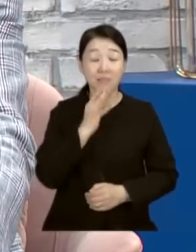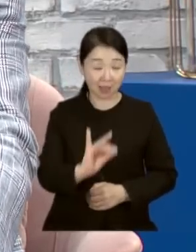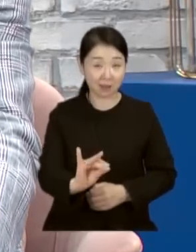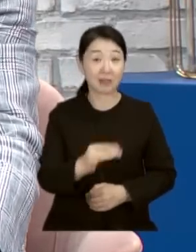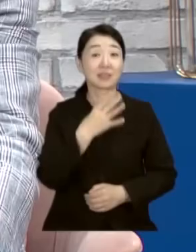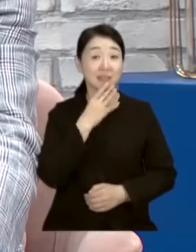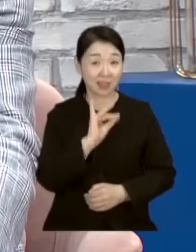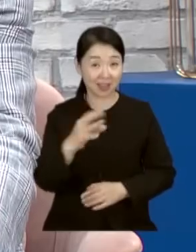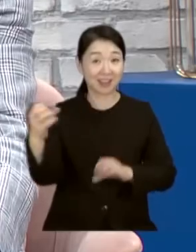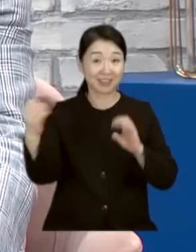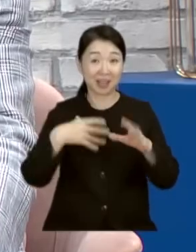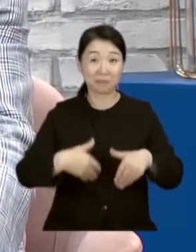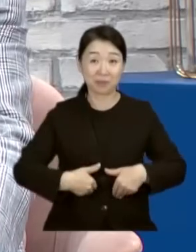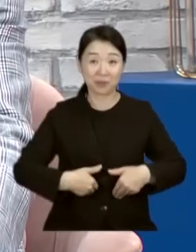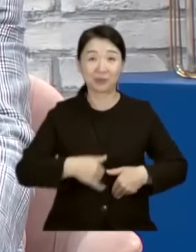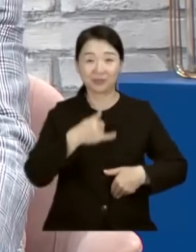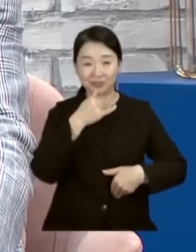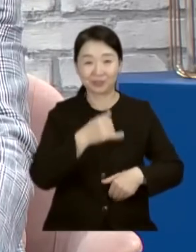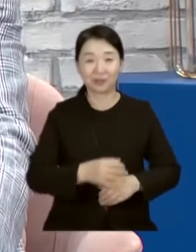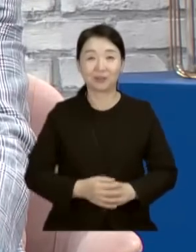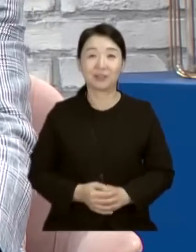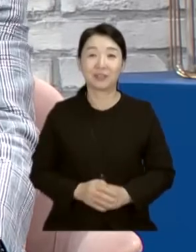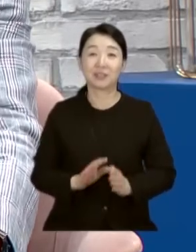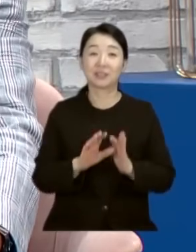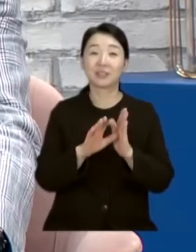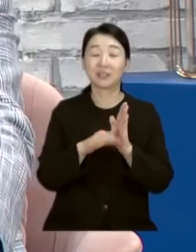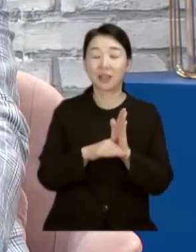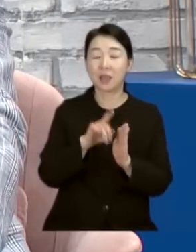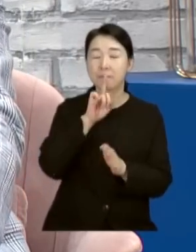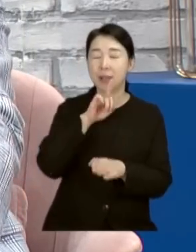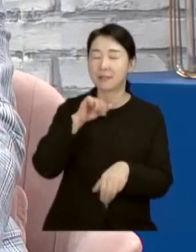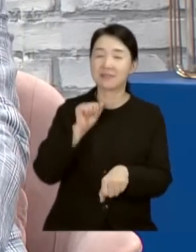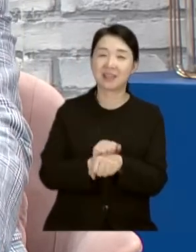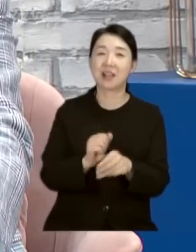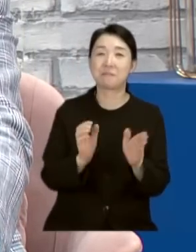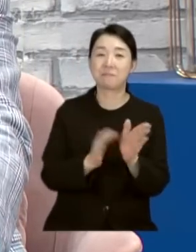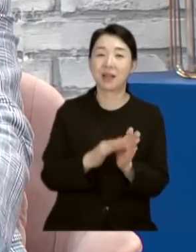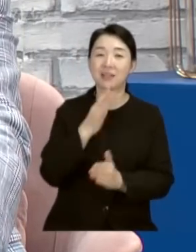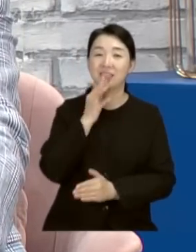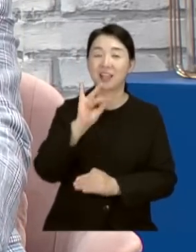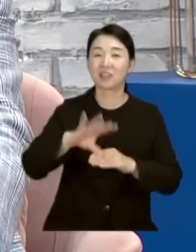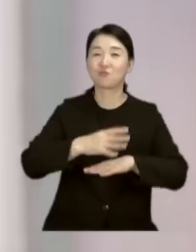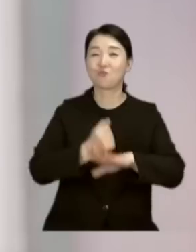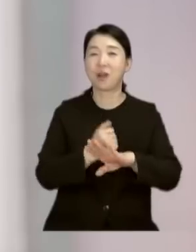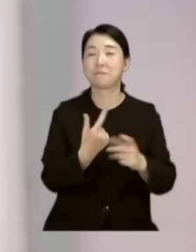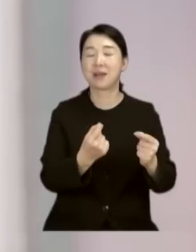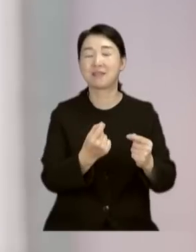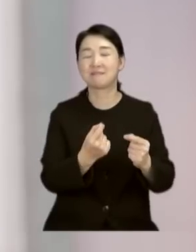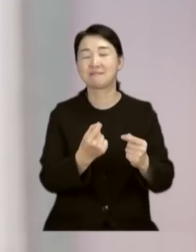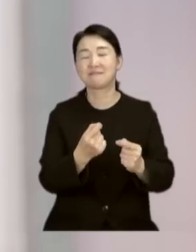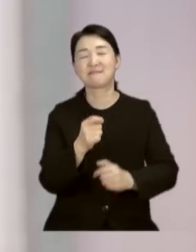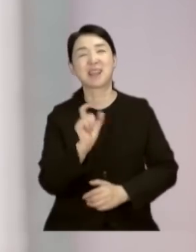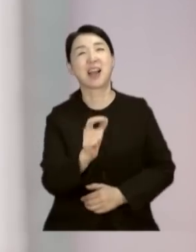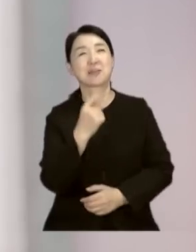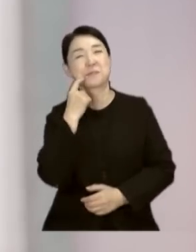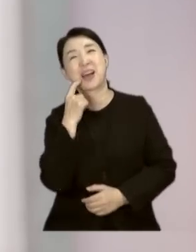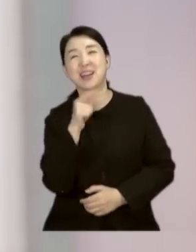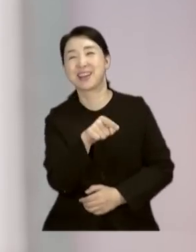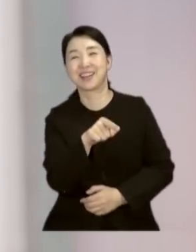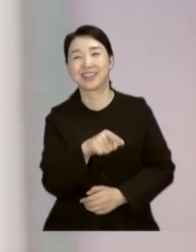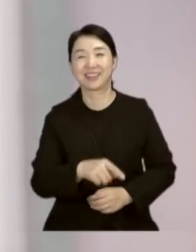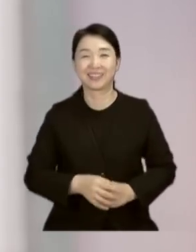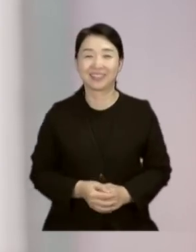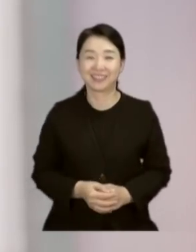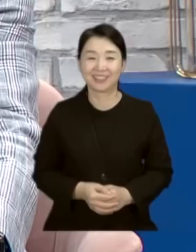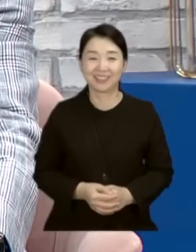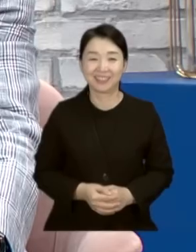당연하지. 당연하지로 아. 대답을 네, 해야 그렇지, 되는 거죠. 그런 게임 있죠. 거기서 입담이 너무 좋아서 당연하지 퀸이었어요. 센 언니. 그래서 정말